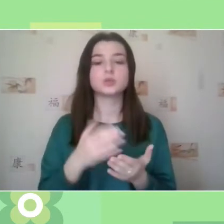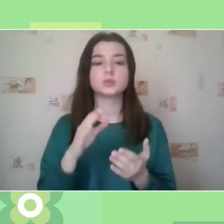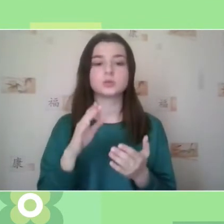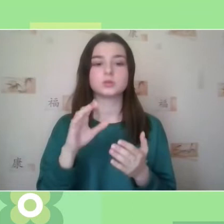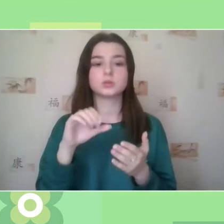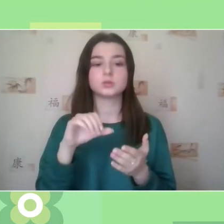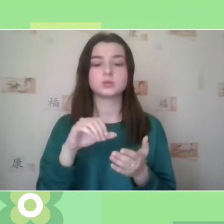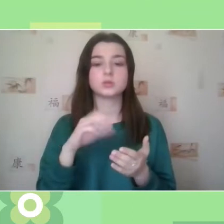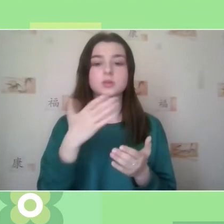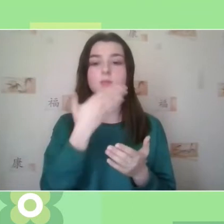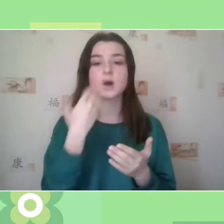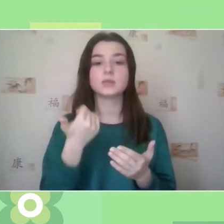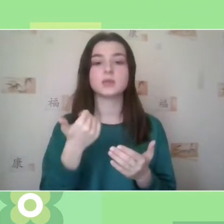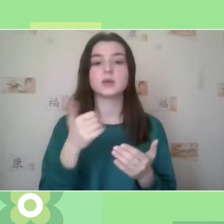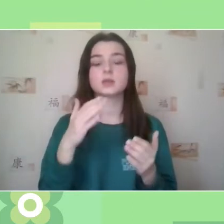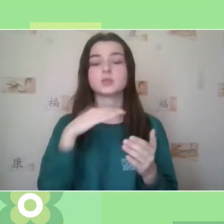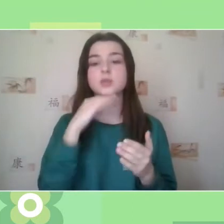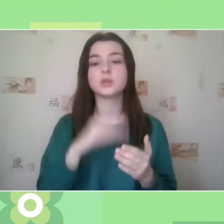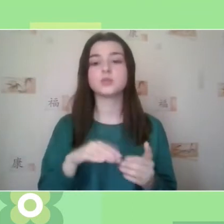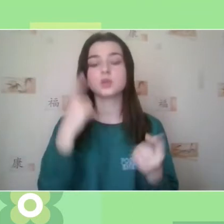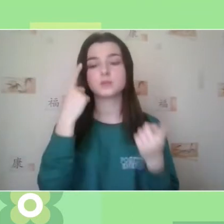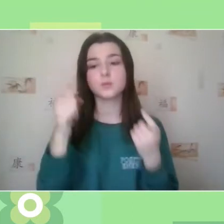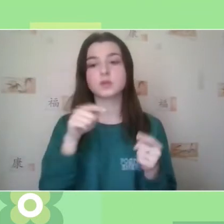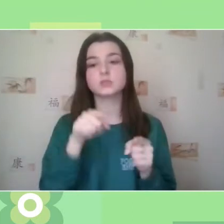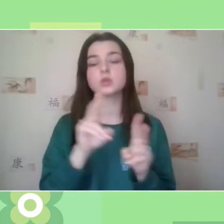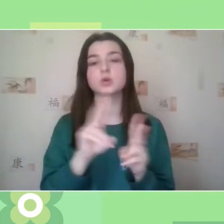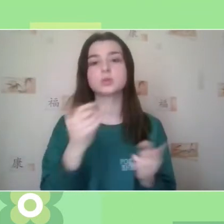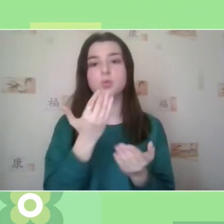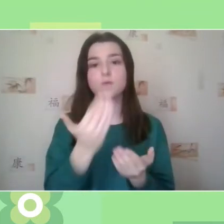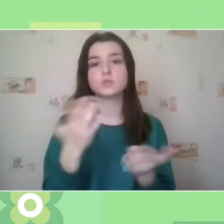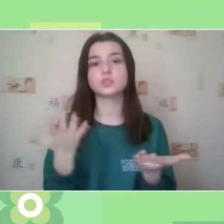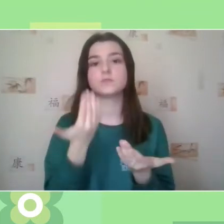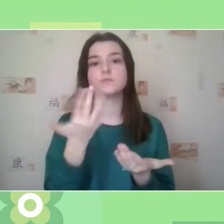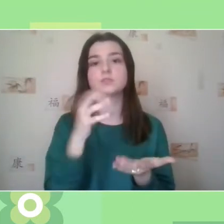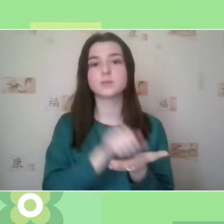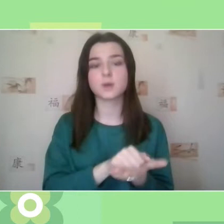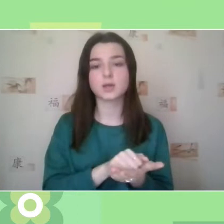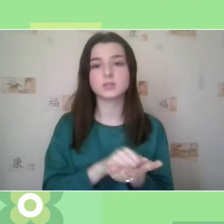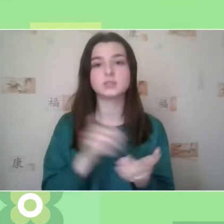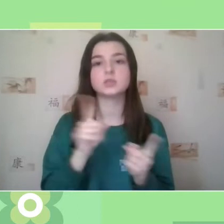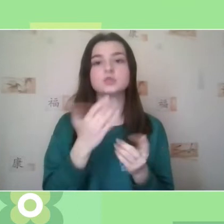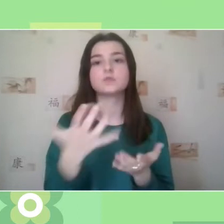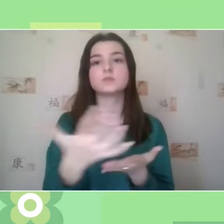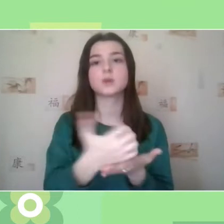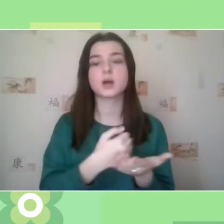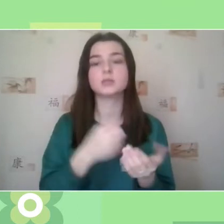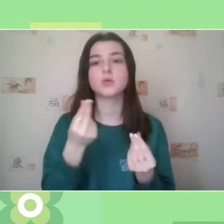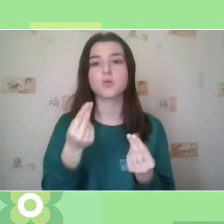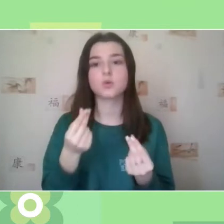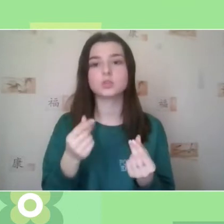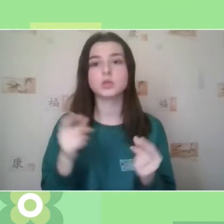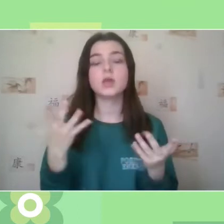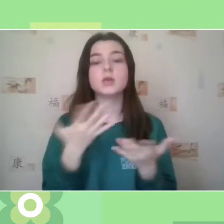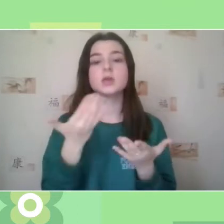ініціативи немає достатньої інформації про те, хто ви, чим ви займаєтесь, на що ви збираєте кошти, які у вас плани, щоб